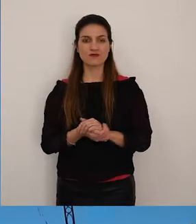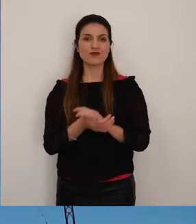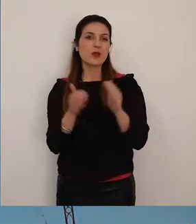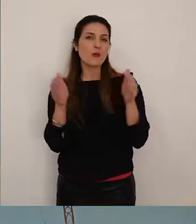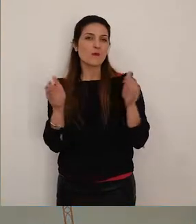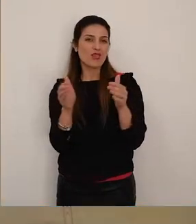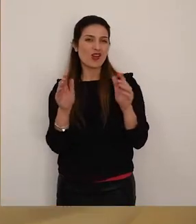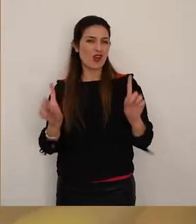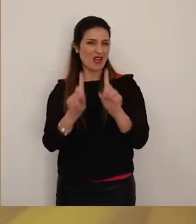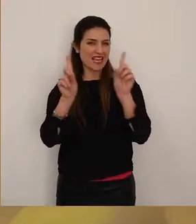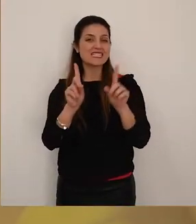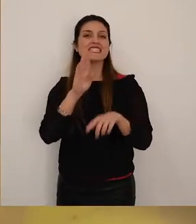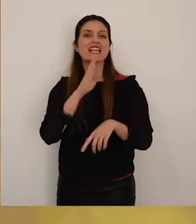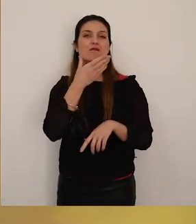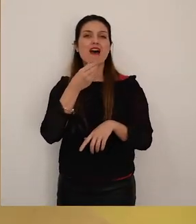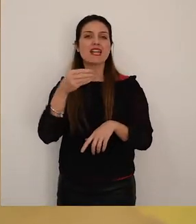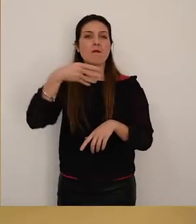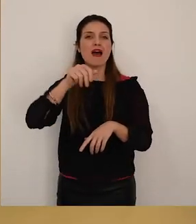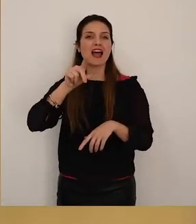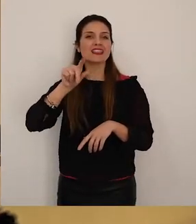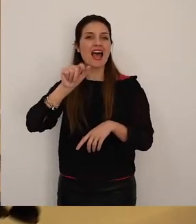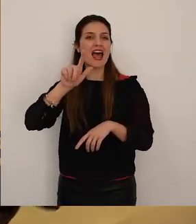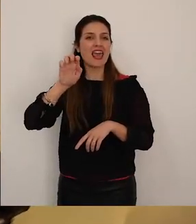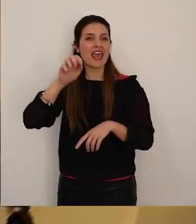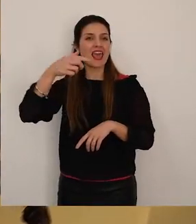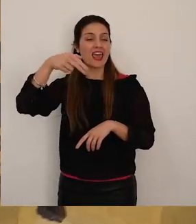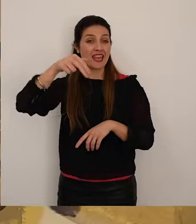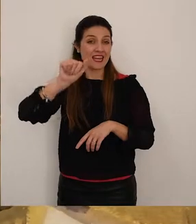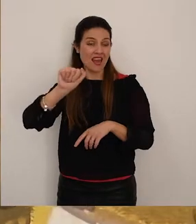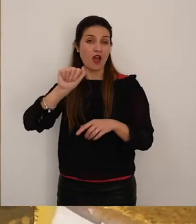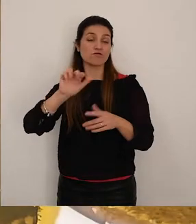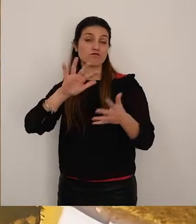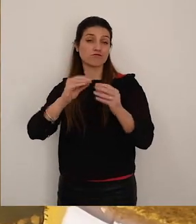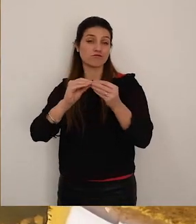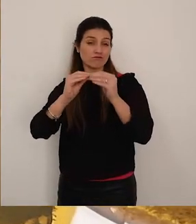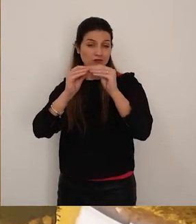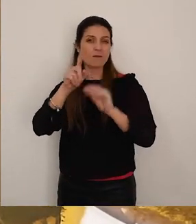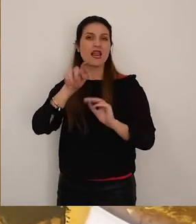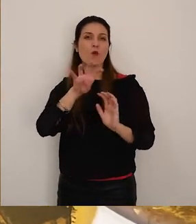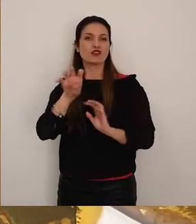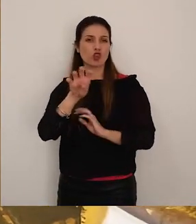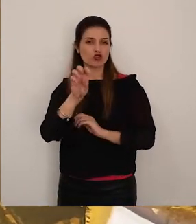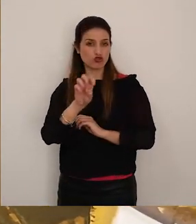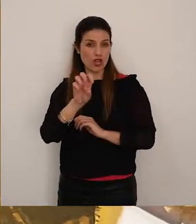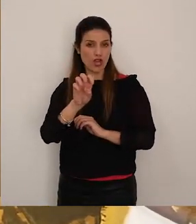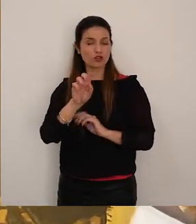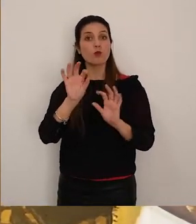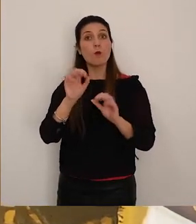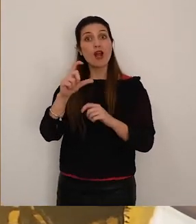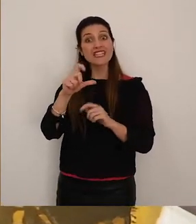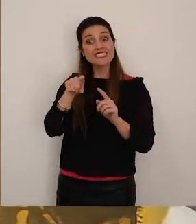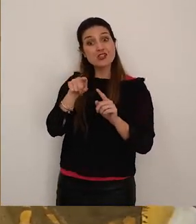Il piccolo tempio in onore della Santa Maria Maddalena, costruito ipoteticamente intorno al 1400, sorge alla periferia